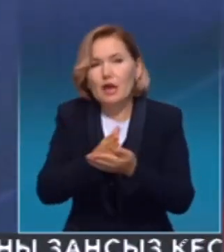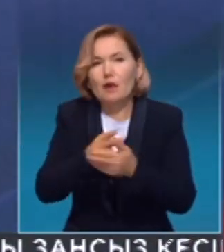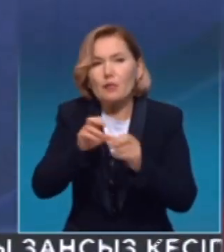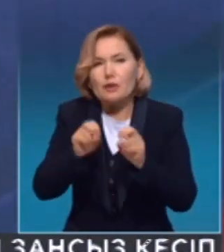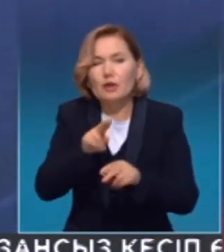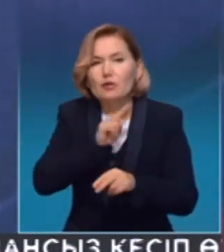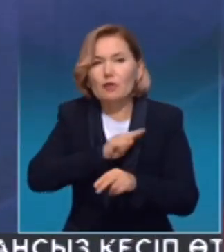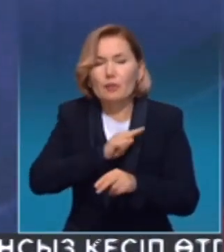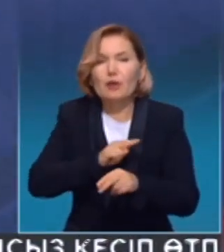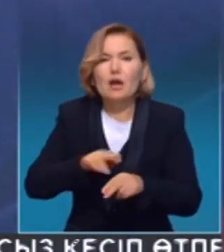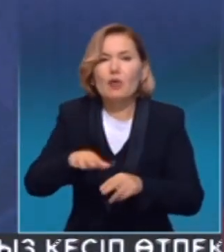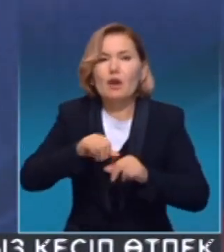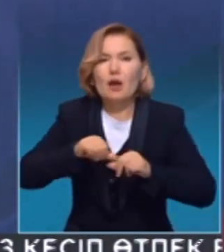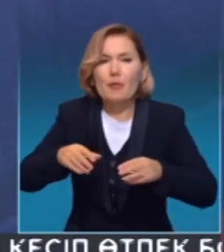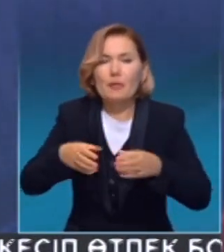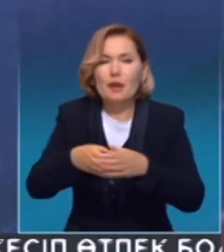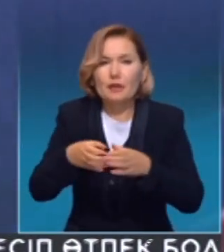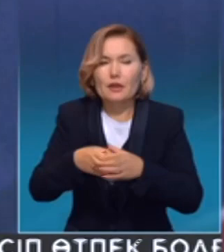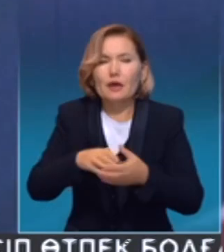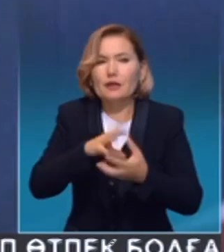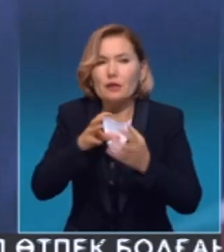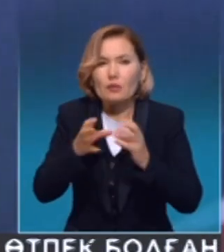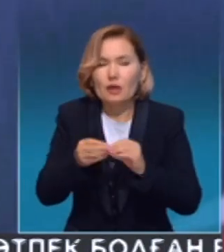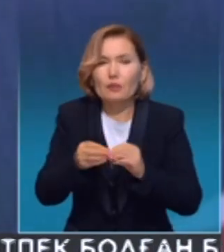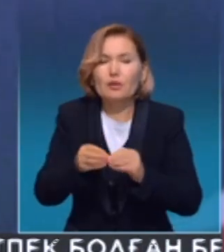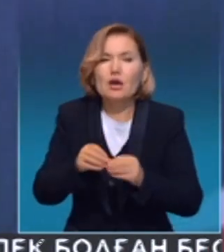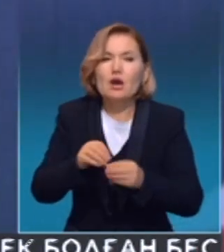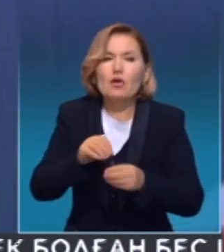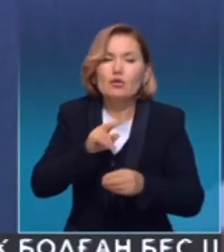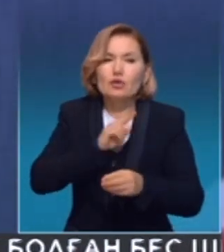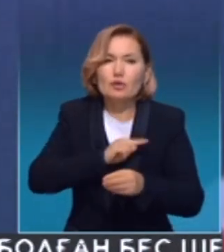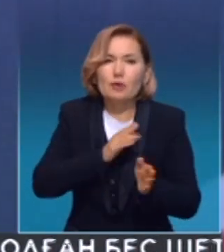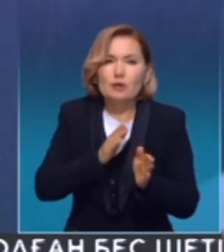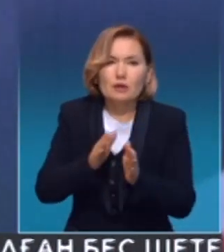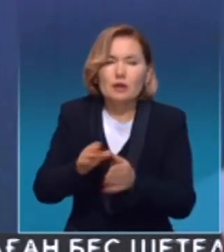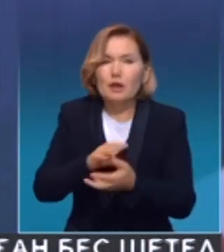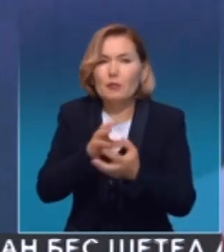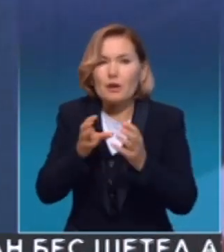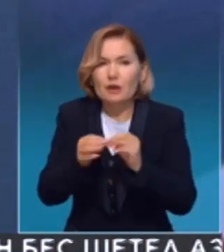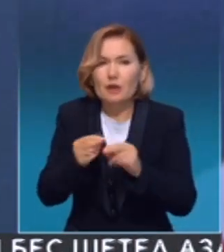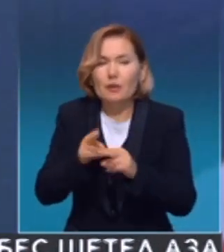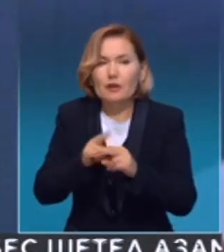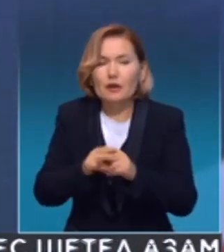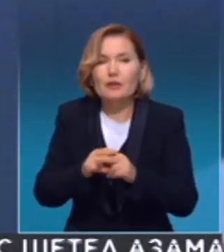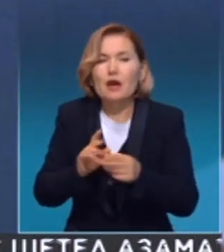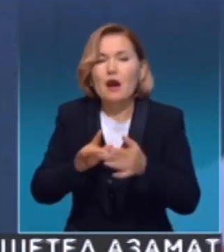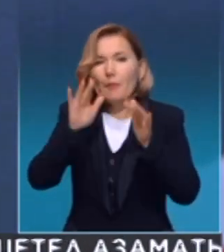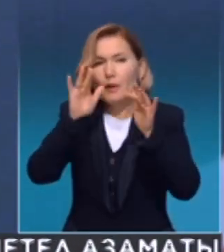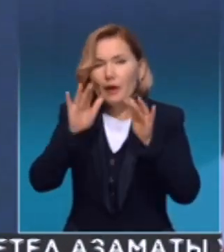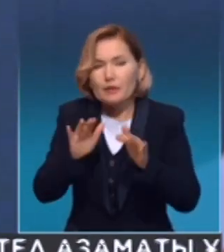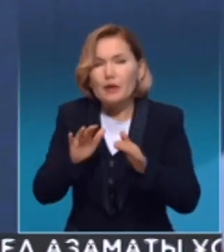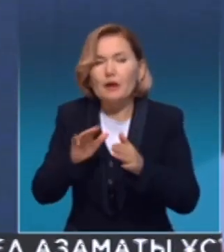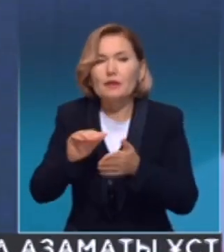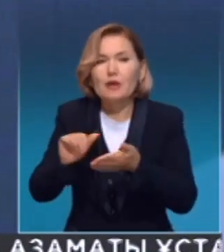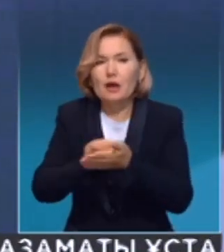қызметін жалғастыруға, өңірлік комиссиялардың материалдарын шығаруды жүйелендіруге, жабық қорлардың материалдарын